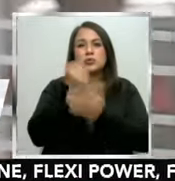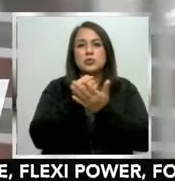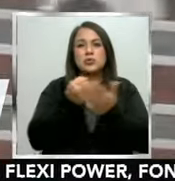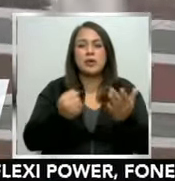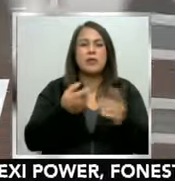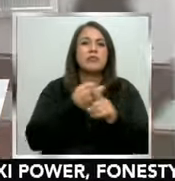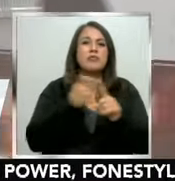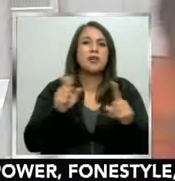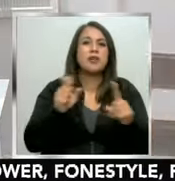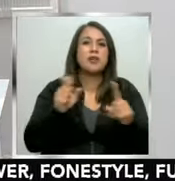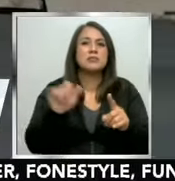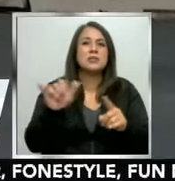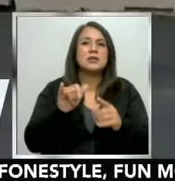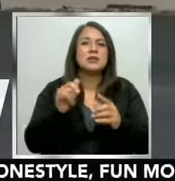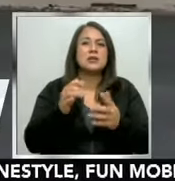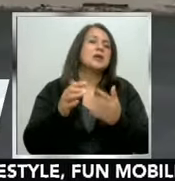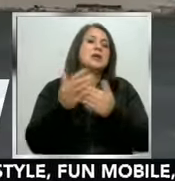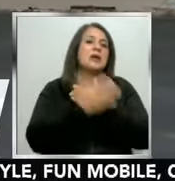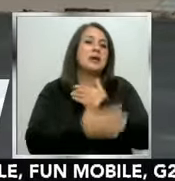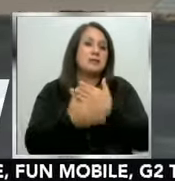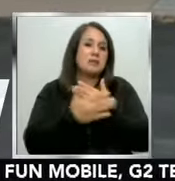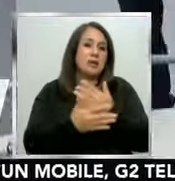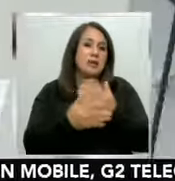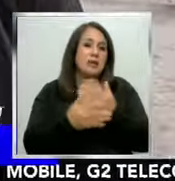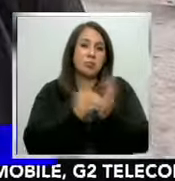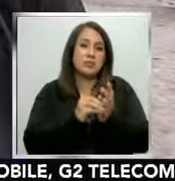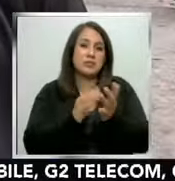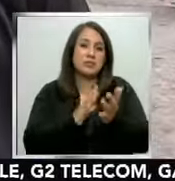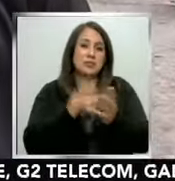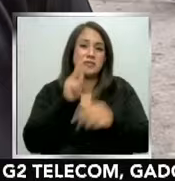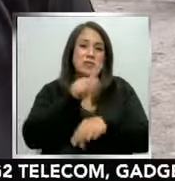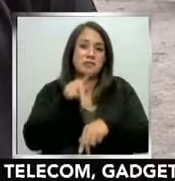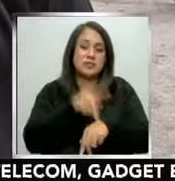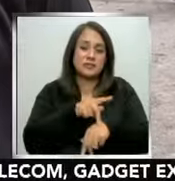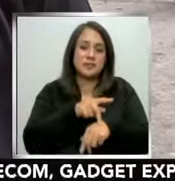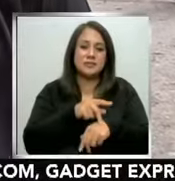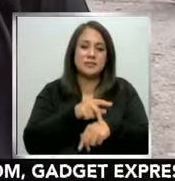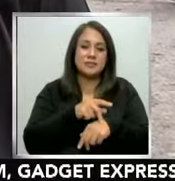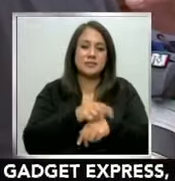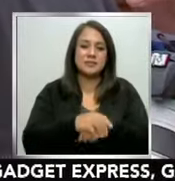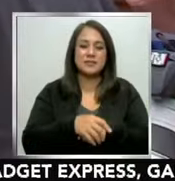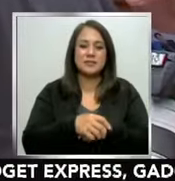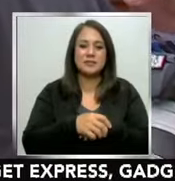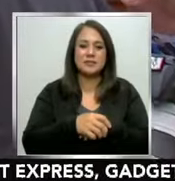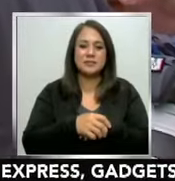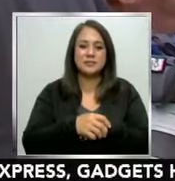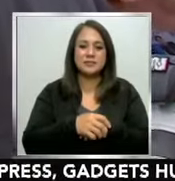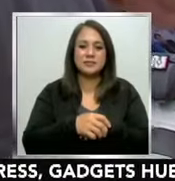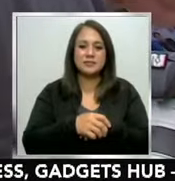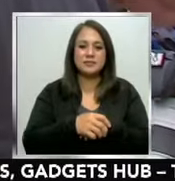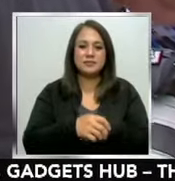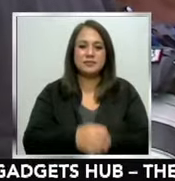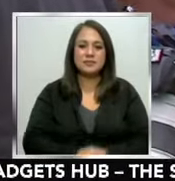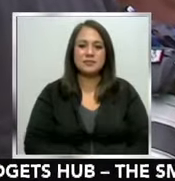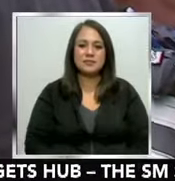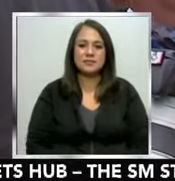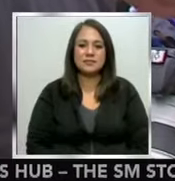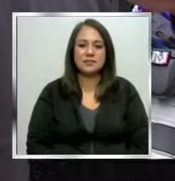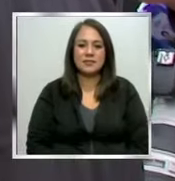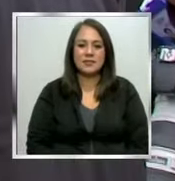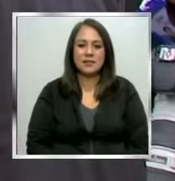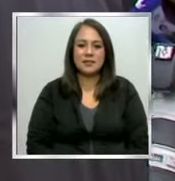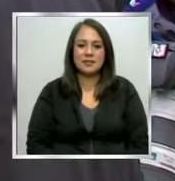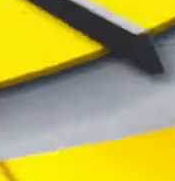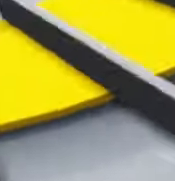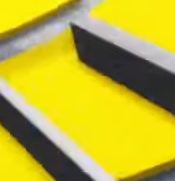bansang nagpapautang sa Pilipinas. Para sa GMA Integrated News, Chino Gaston Nakatutok, 24